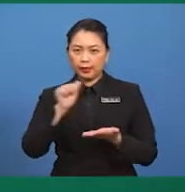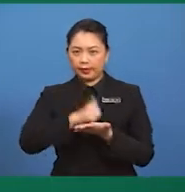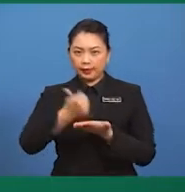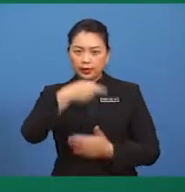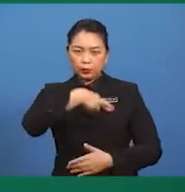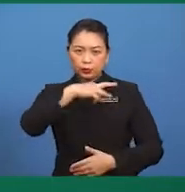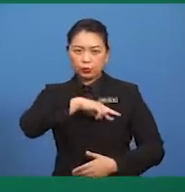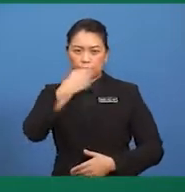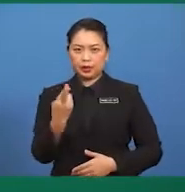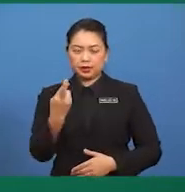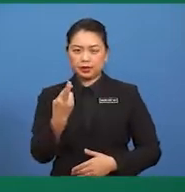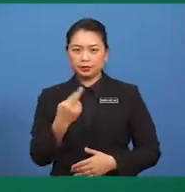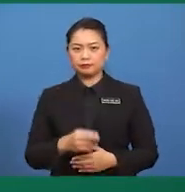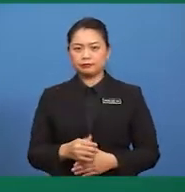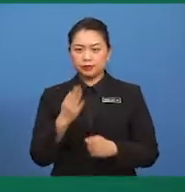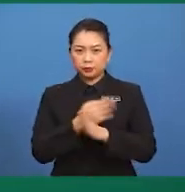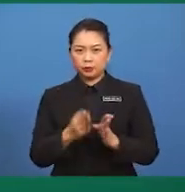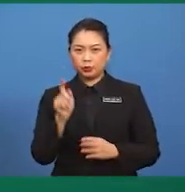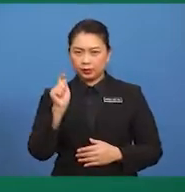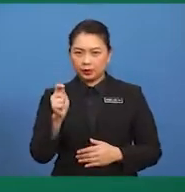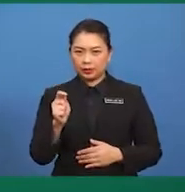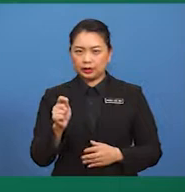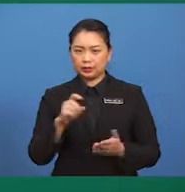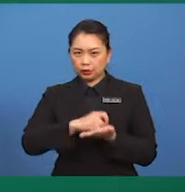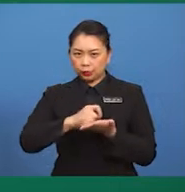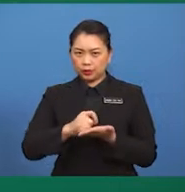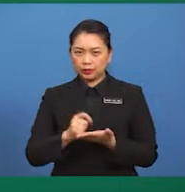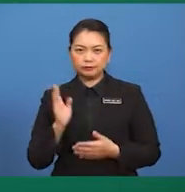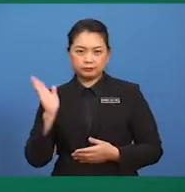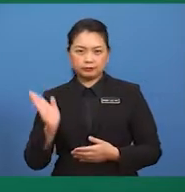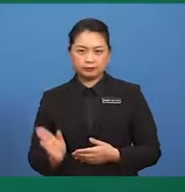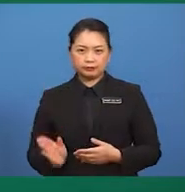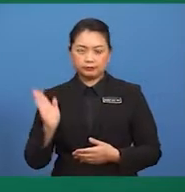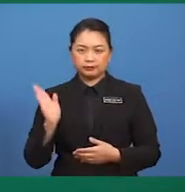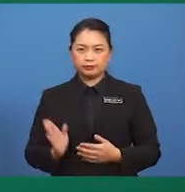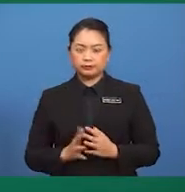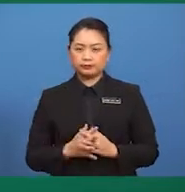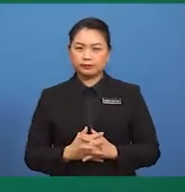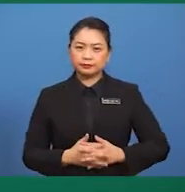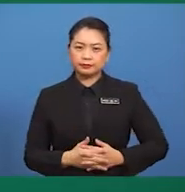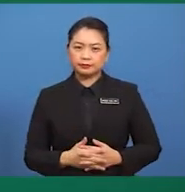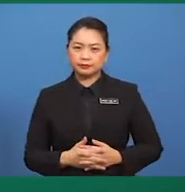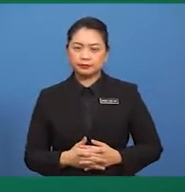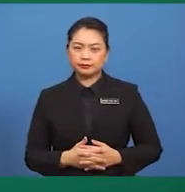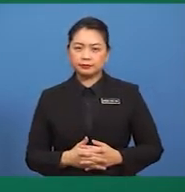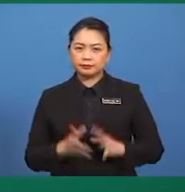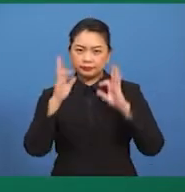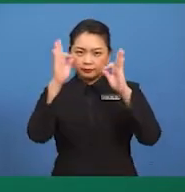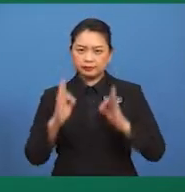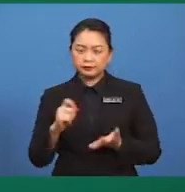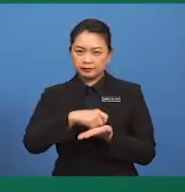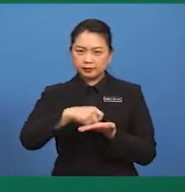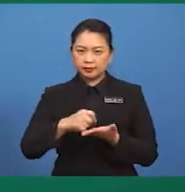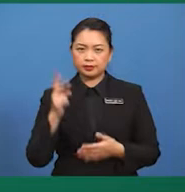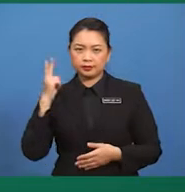akaun untung rugi. Bentuk T akan dicatat sebelah debit tulis butiran hutang ragu RM600, manakala